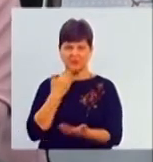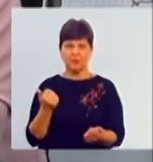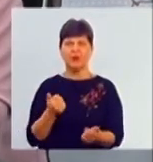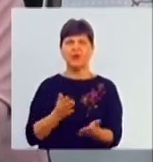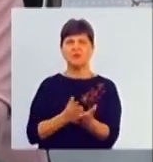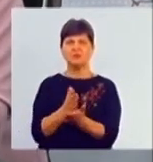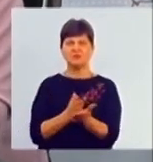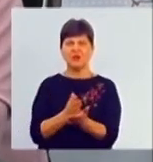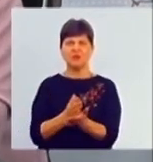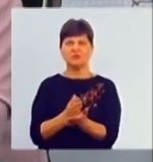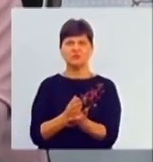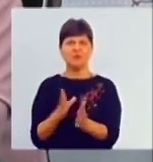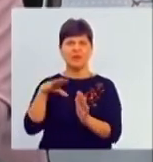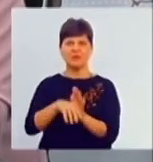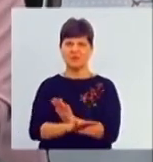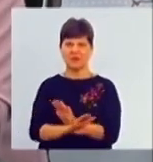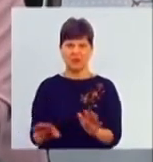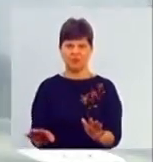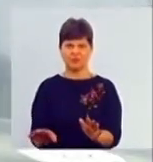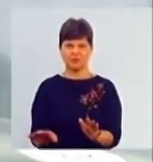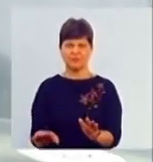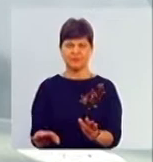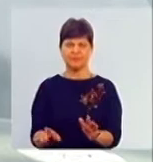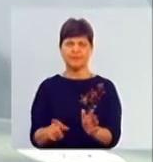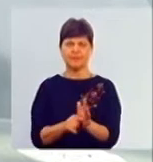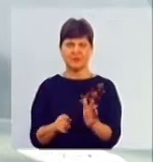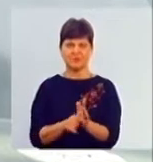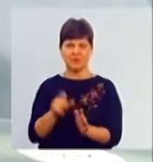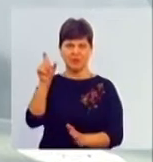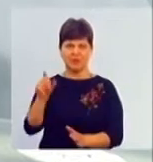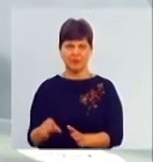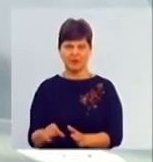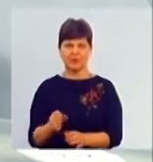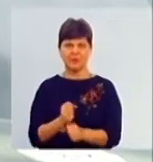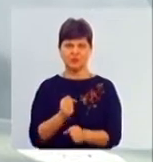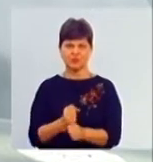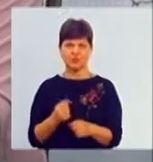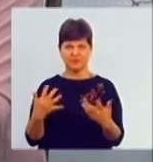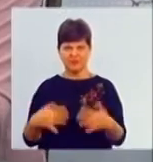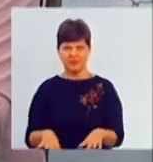страхового не зараховується. Працюючий пенсіонер, він щось втрачає взагалі?